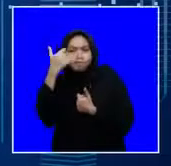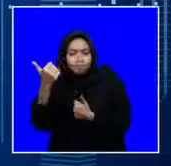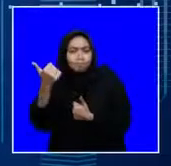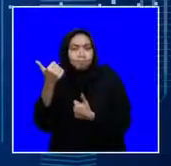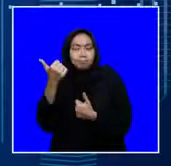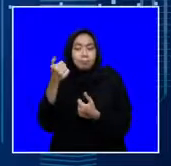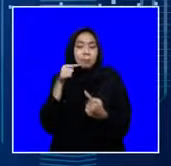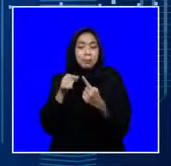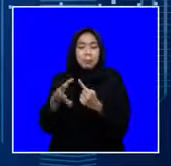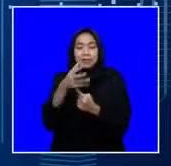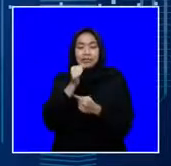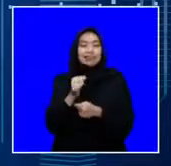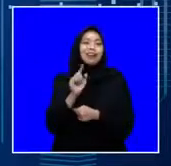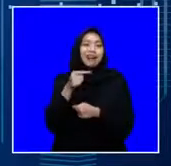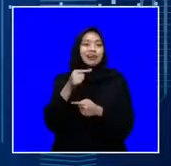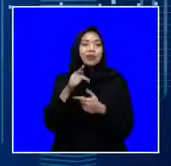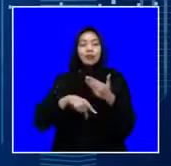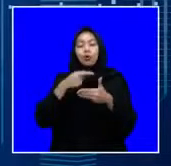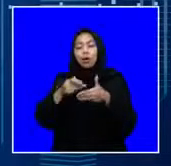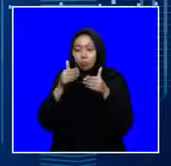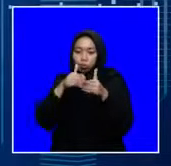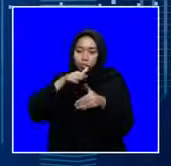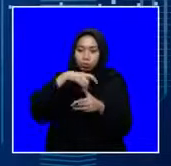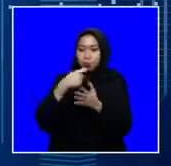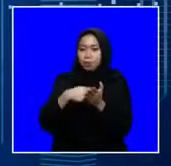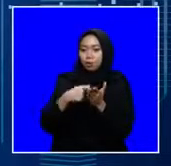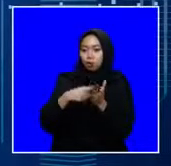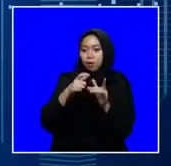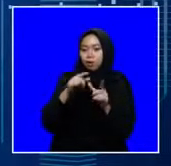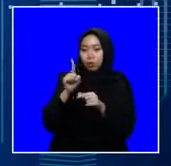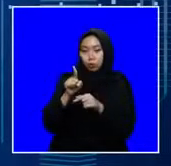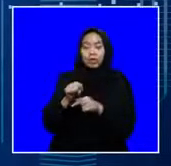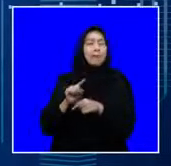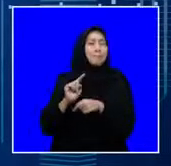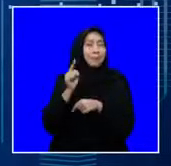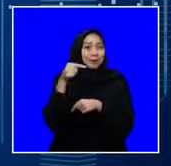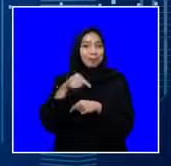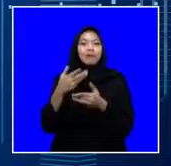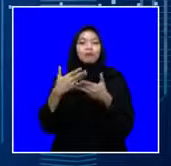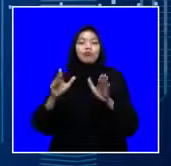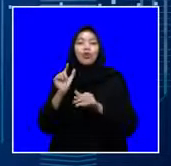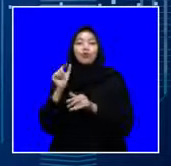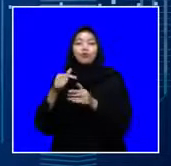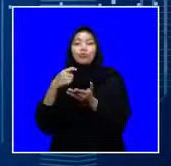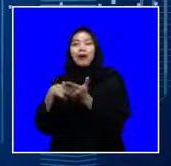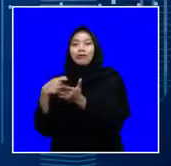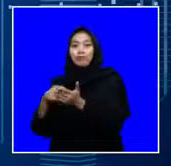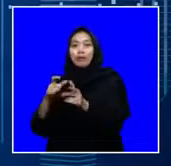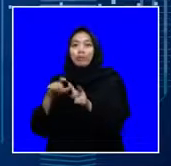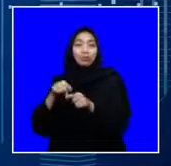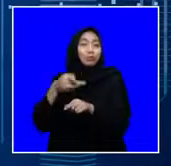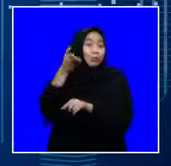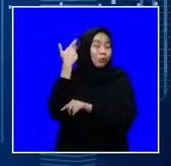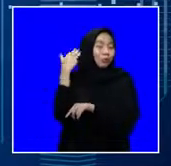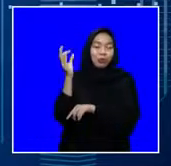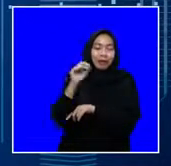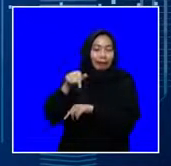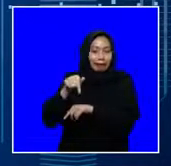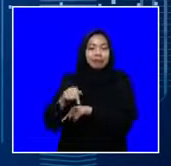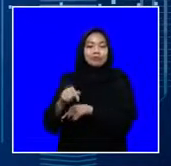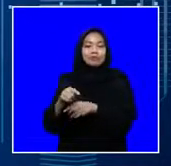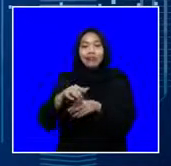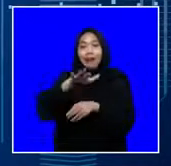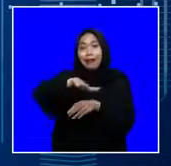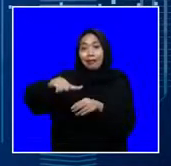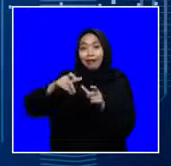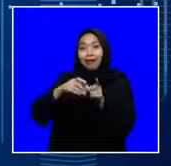mahasiswa yang berprestasi. Jadi untuk pertama kalinya kita akan buka S1 untuk mahasiswa untuk siswa-siswa SMA